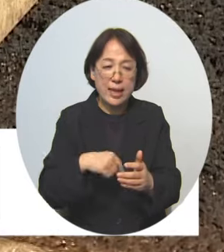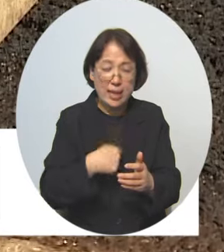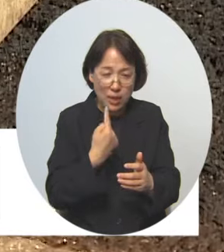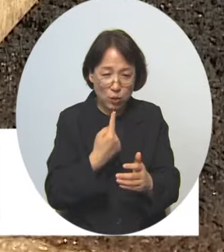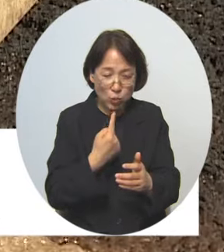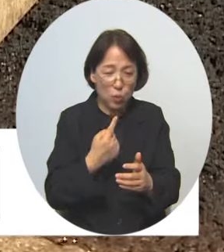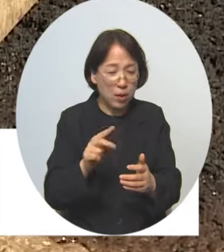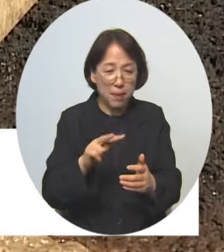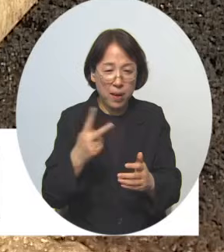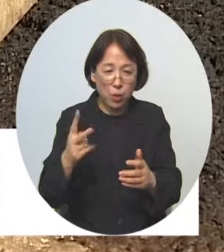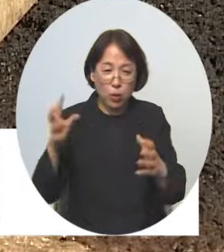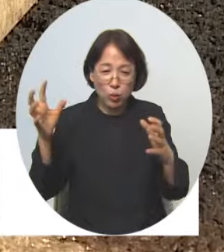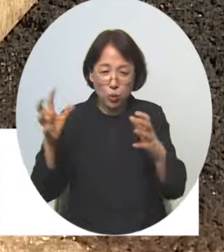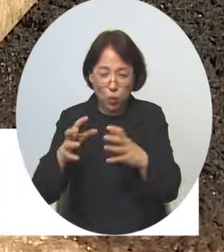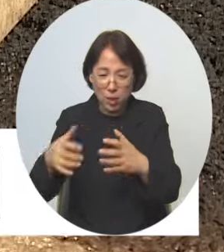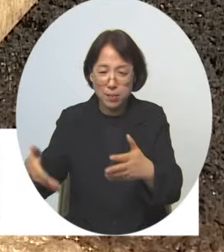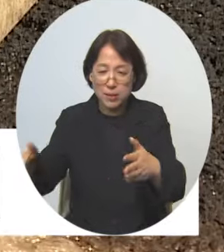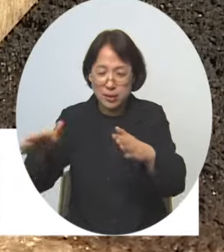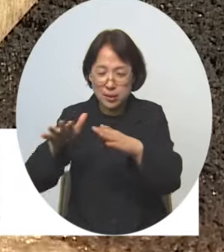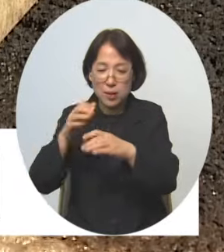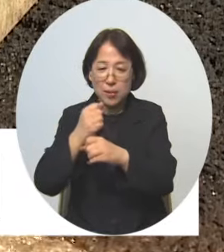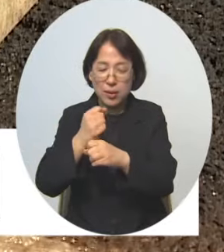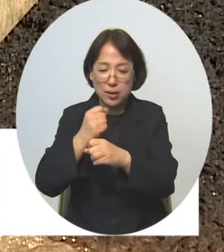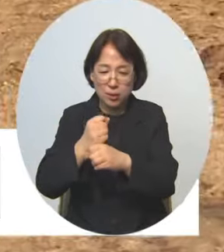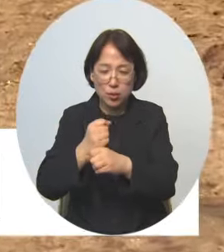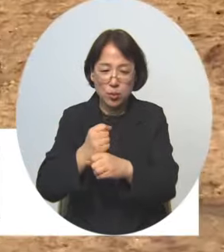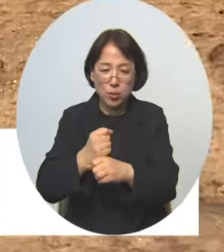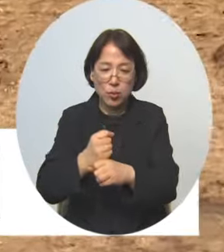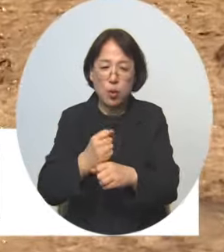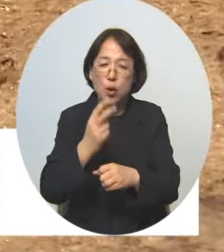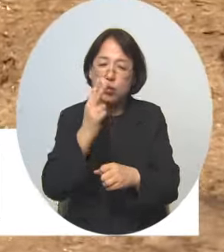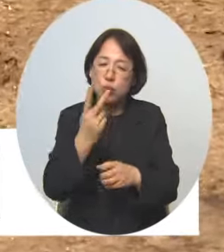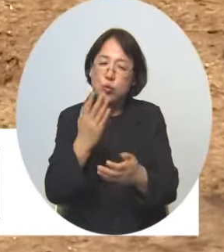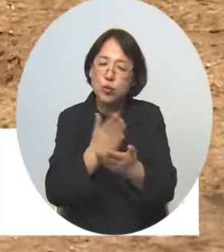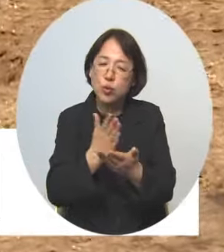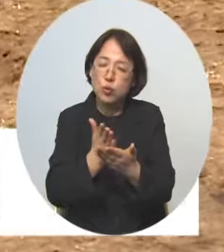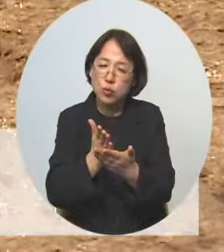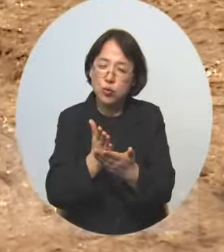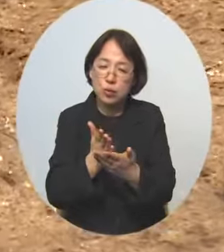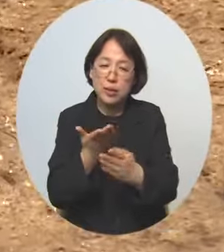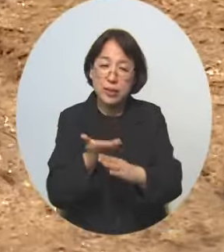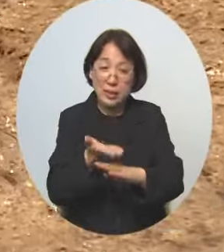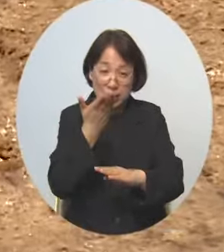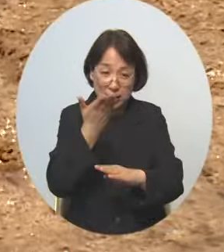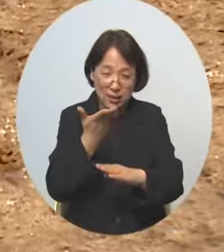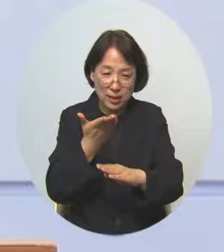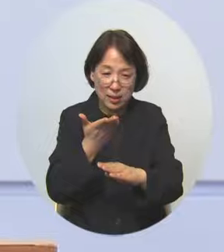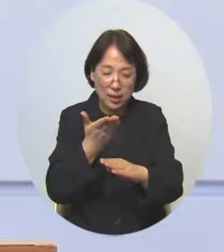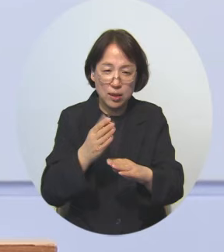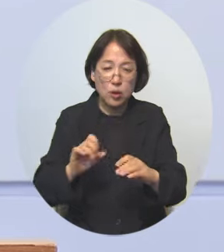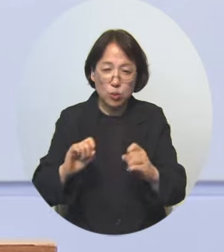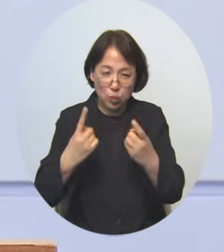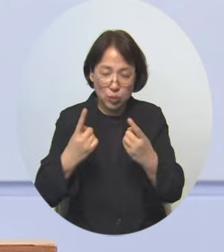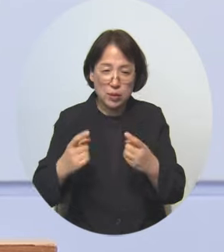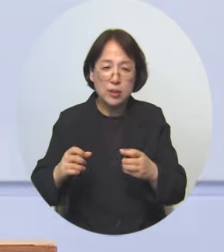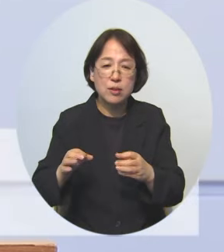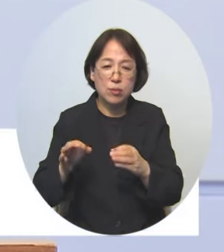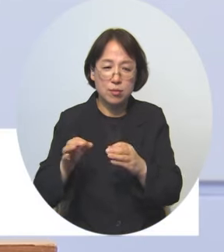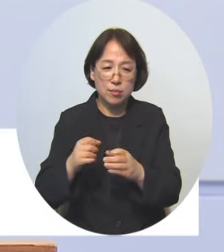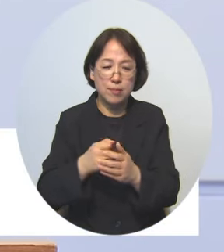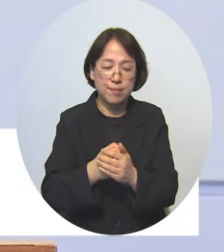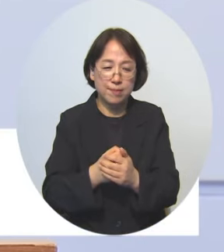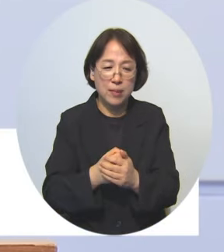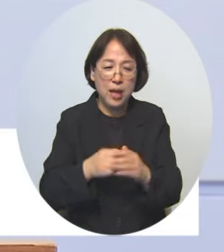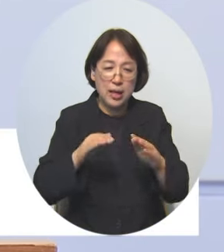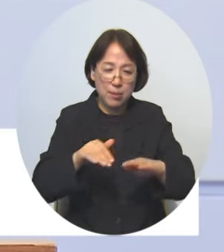한편 2종 이상의 유기성 폐자원을 동시 투입하는 통합 바이오가스와 시설 설치를 지원합니다. 이번 전략으로